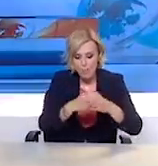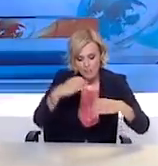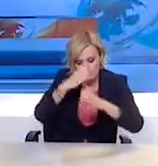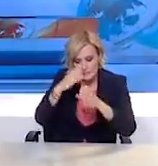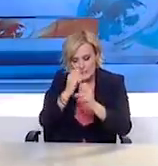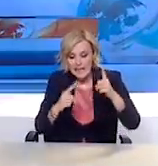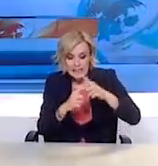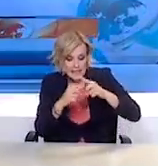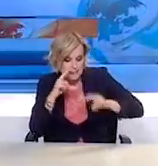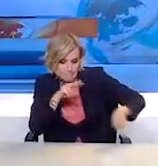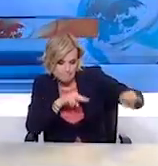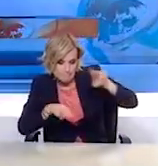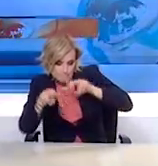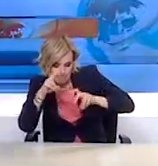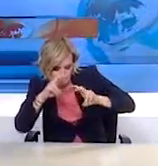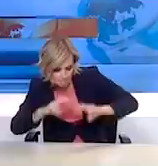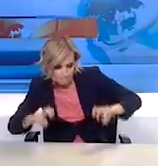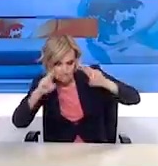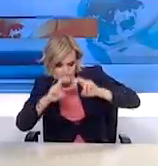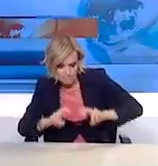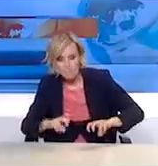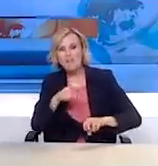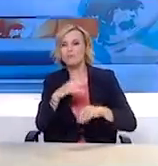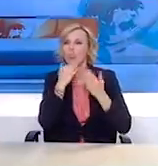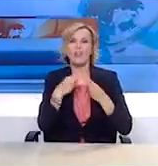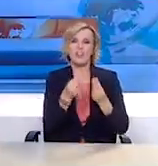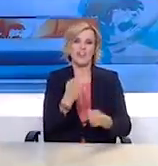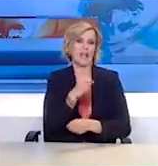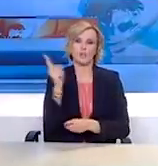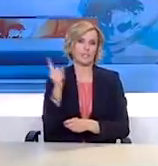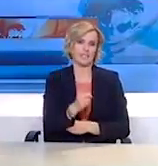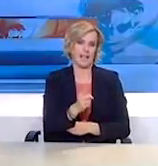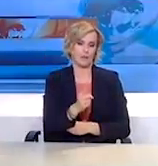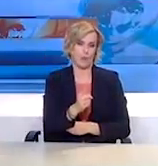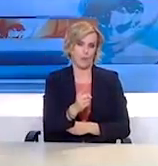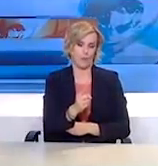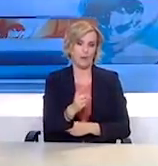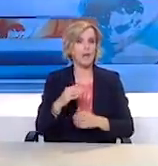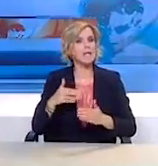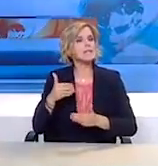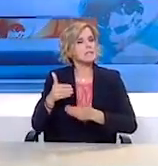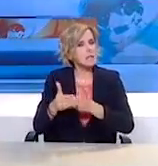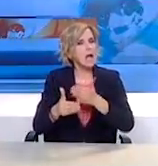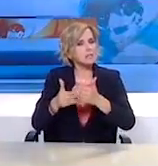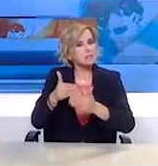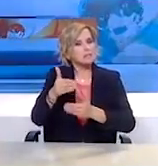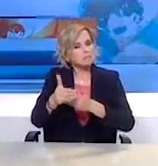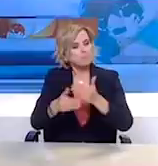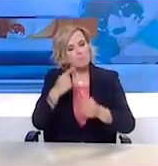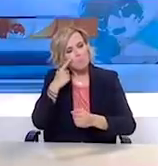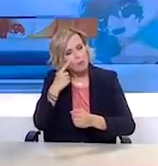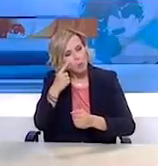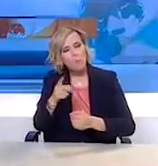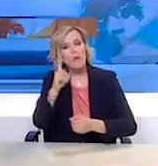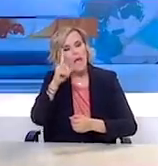έχουν την ευαισθησία τους και την ειδικότητά τους, η οποία δεν είναι το 100%. Και όσο περνά ο καιρός, θα ξέρουμε περισσότερα για το ποιο θα είναι ένα